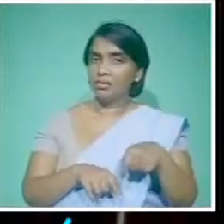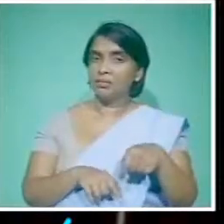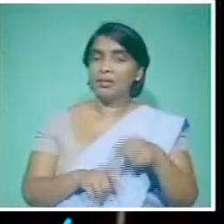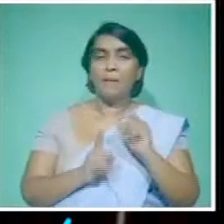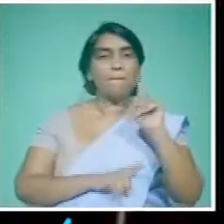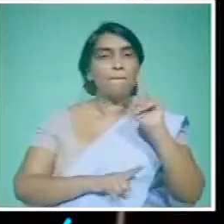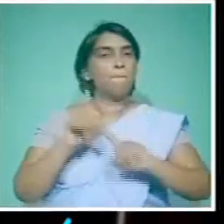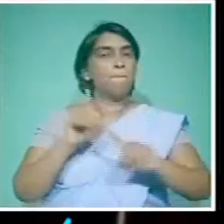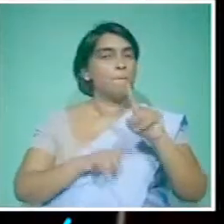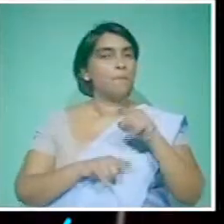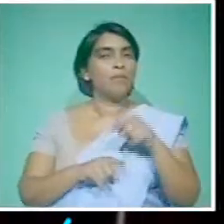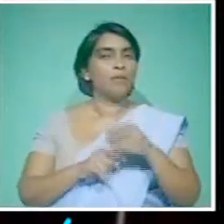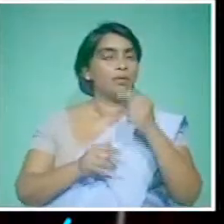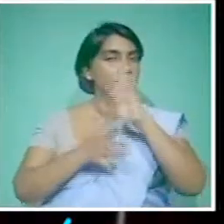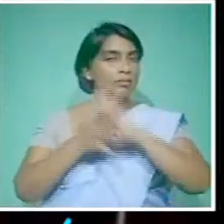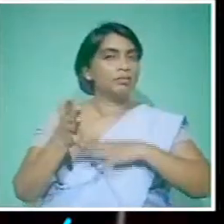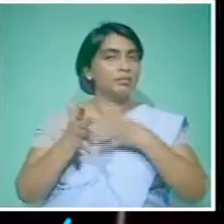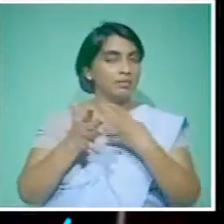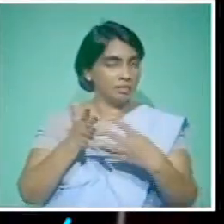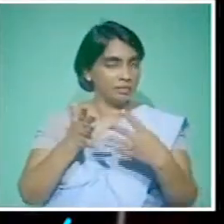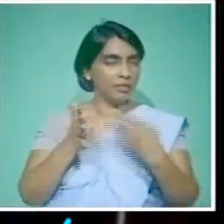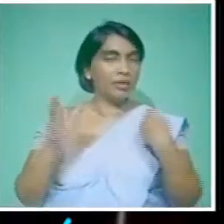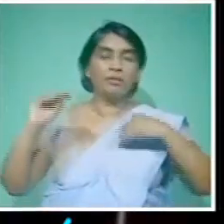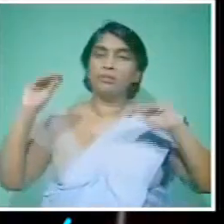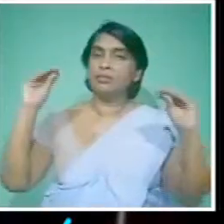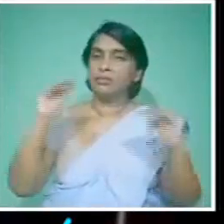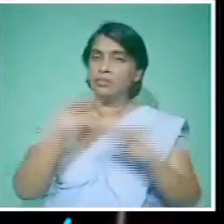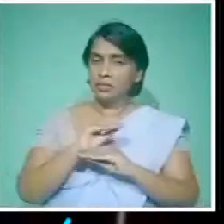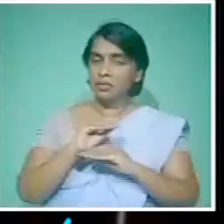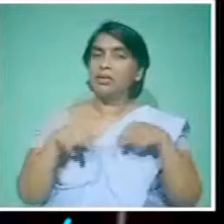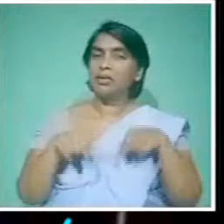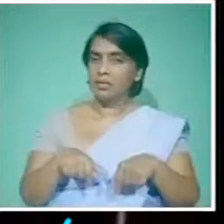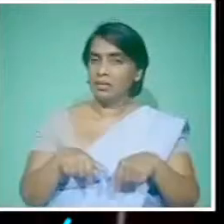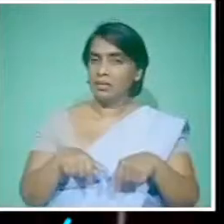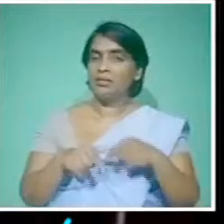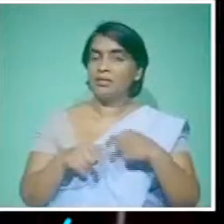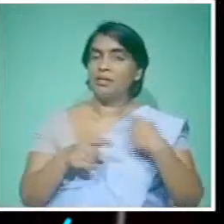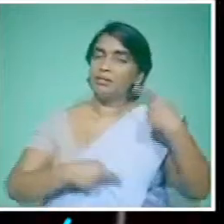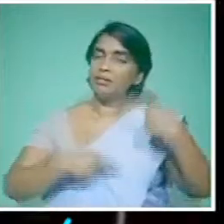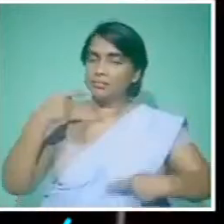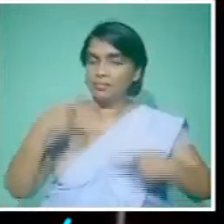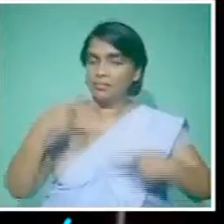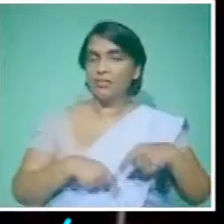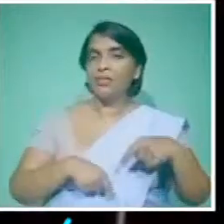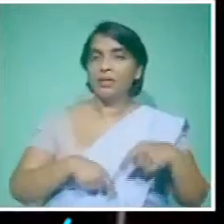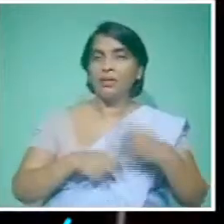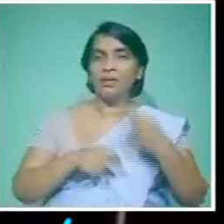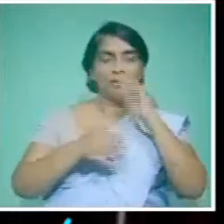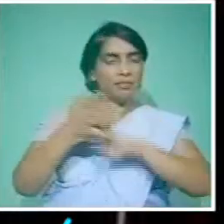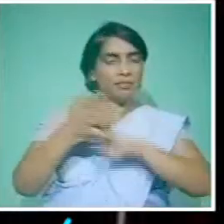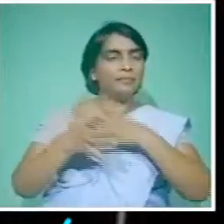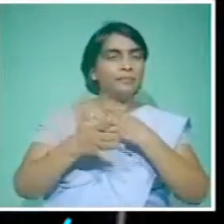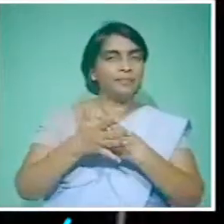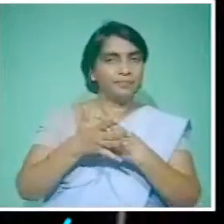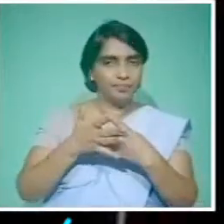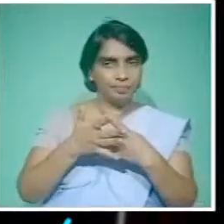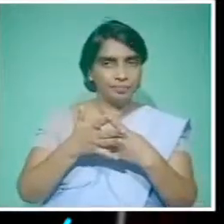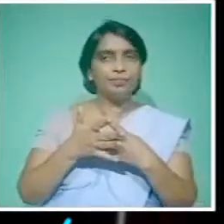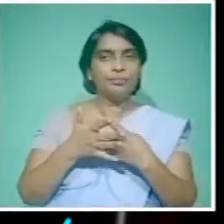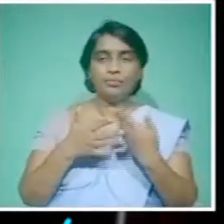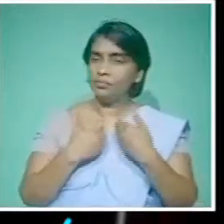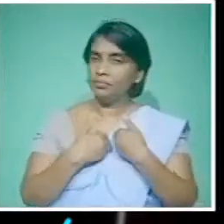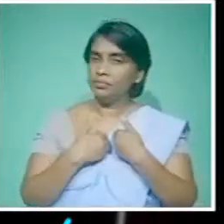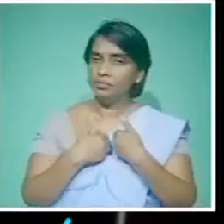මේ පාර්ලිමේන්තුවේ අයවැයක ඇතුළත් කරලා අපි මේ වාද විවාද කරන මේ අයවැය